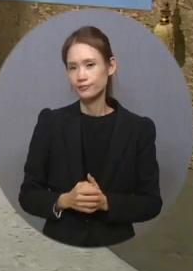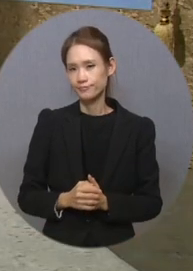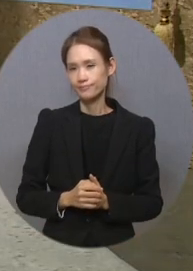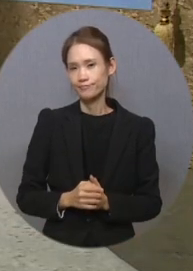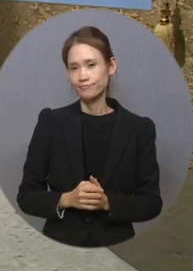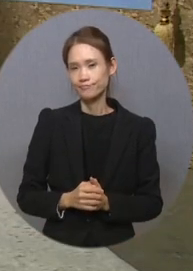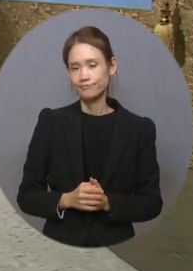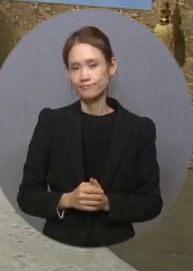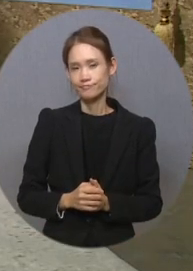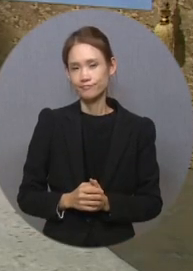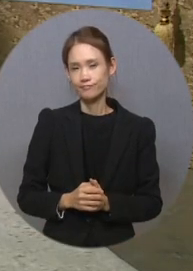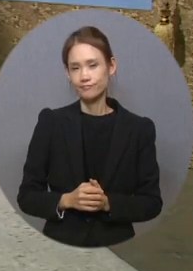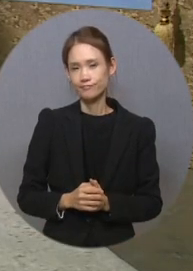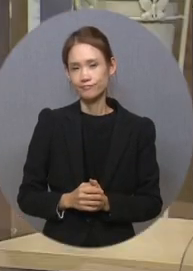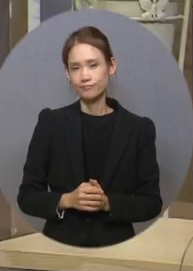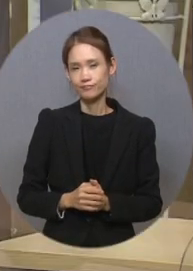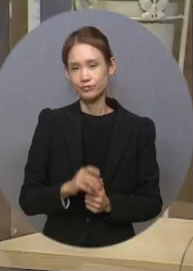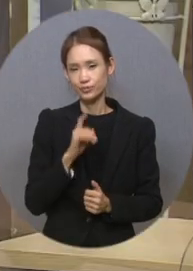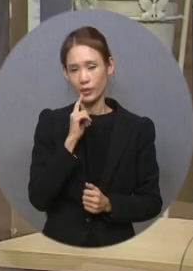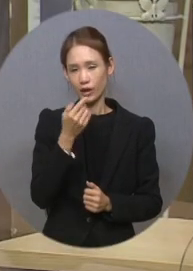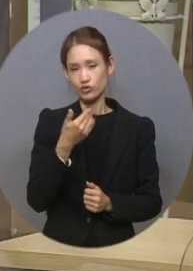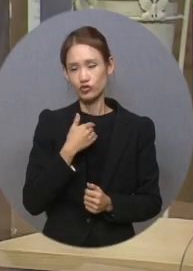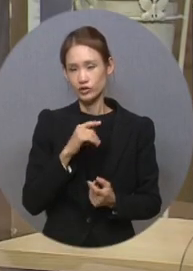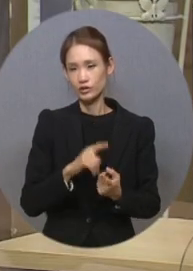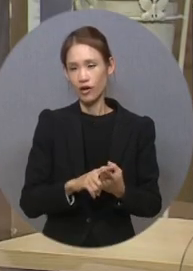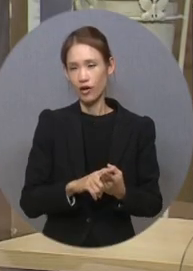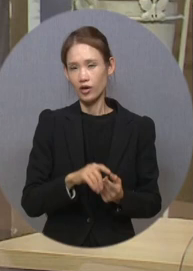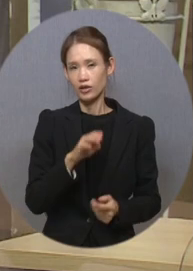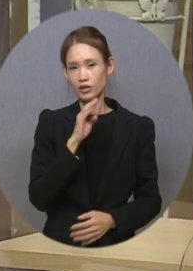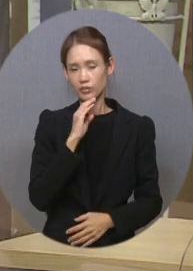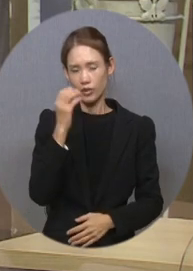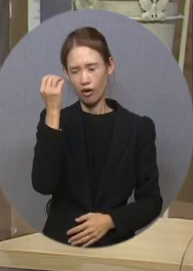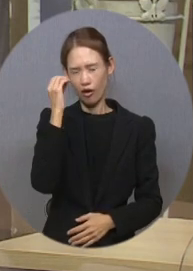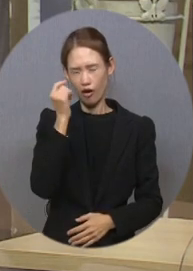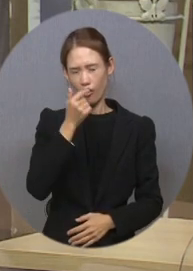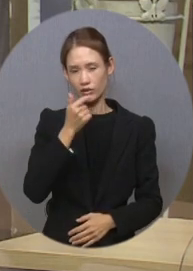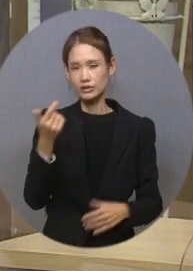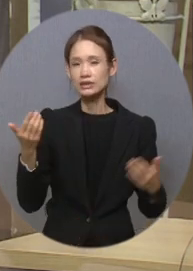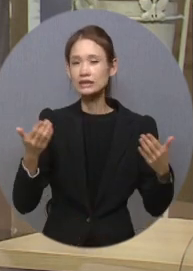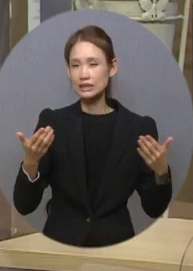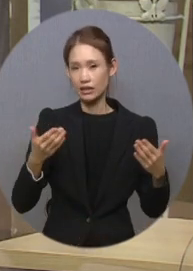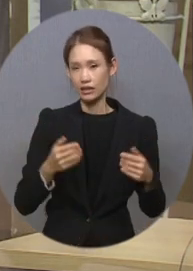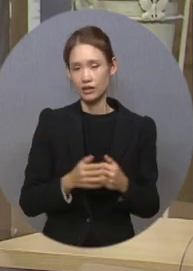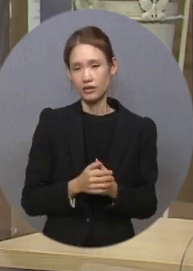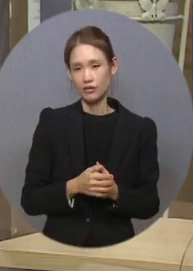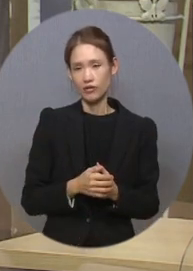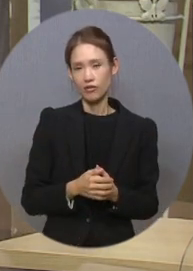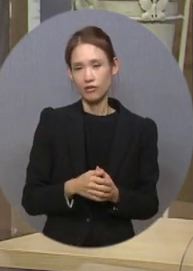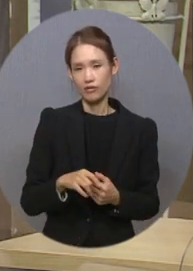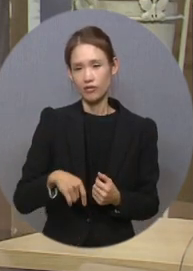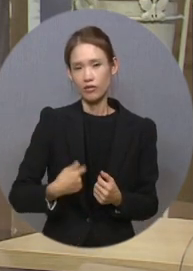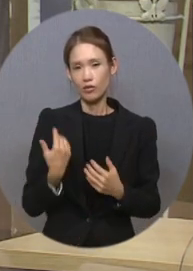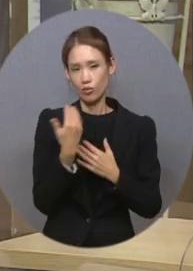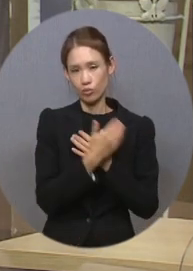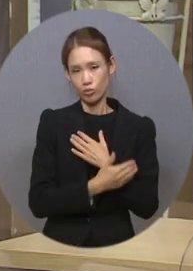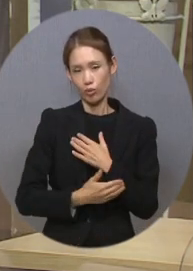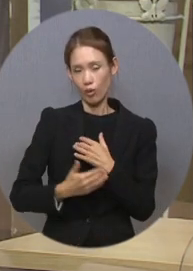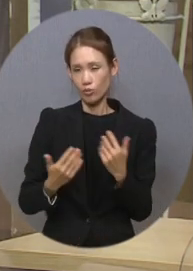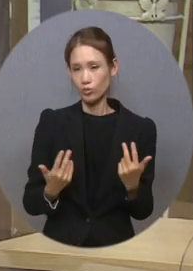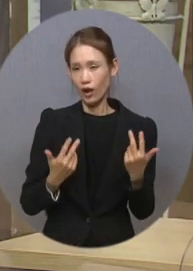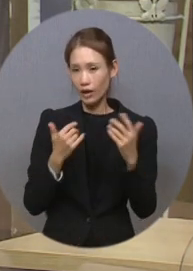네, 사실 말씀하신 것처럼 정말 큰 일을 하신 분들이잖아요. 왜냐하면 자신의 몸을